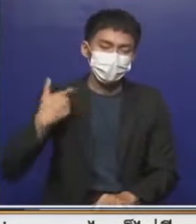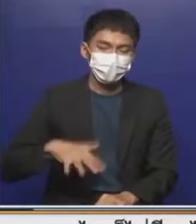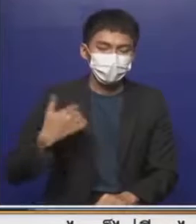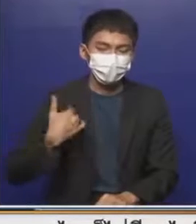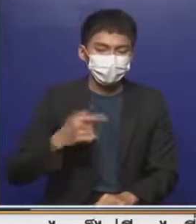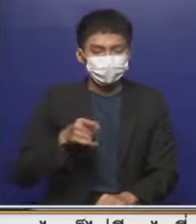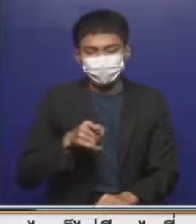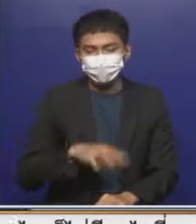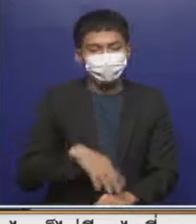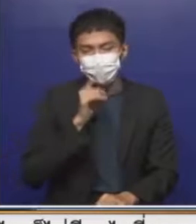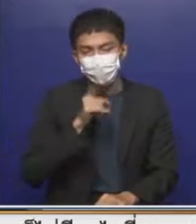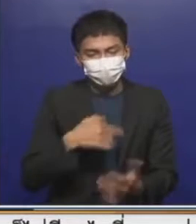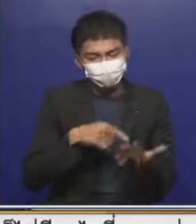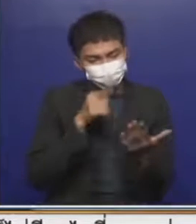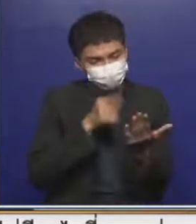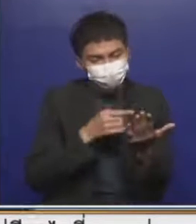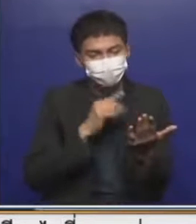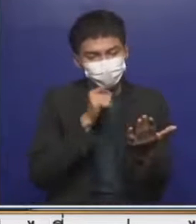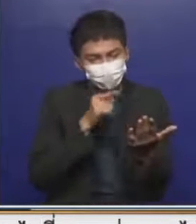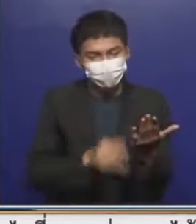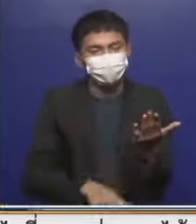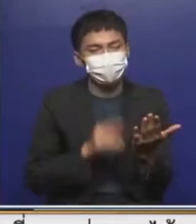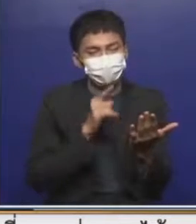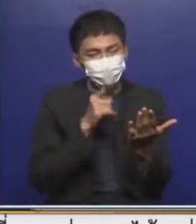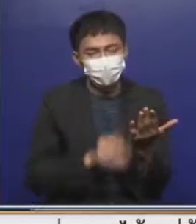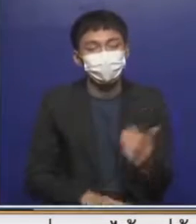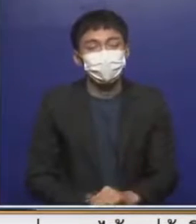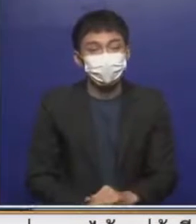จิบปากไปสบดคำซ้ำ ๆ อยู่แทบ 5 นาที